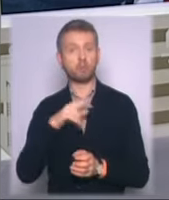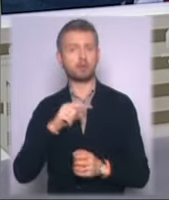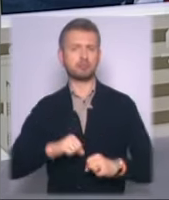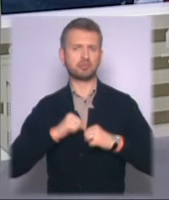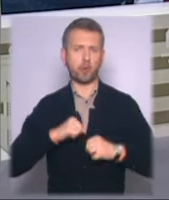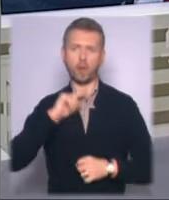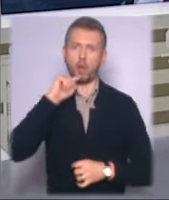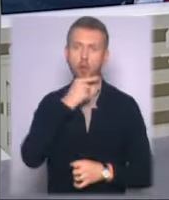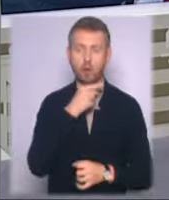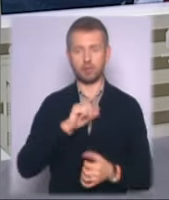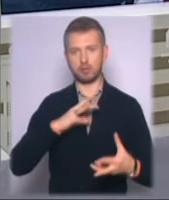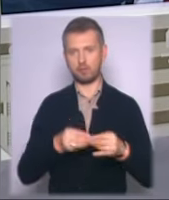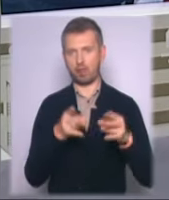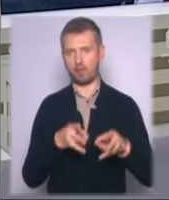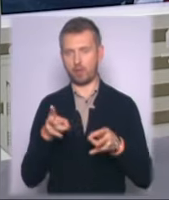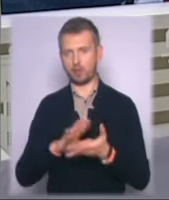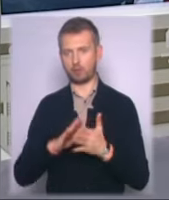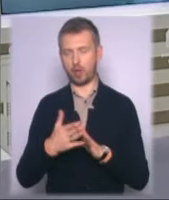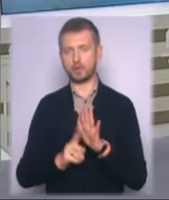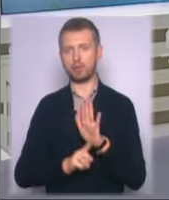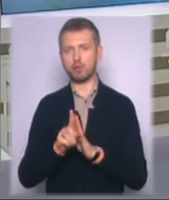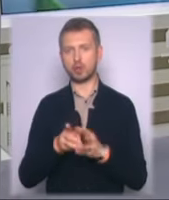аварійних ситуацій на початку опалювального сезону.